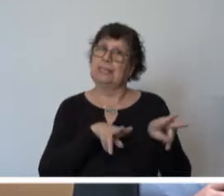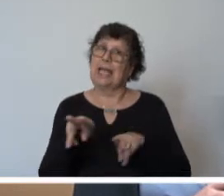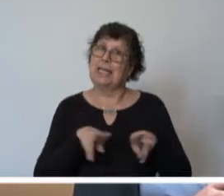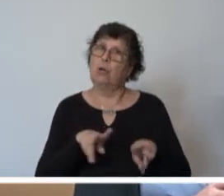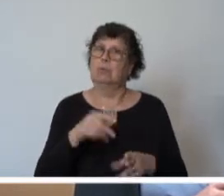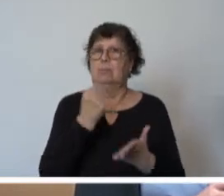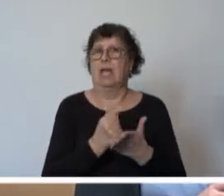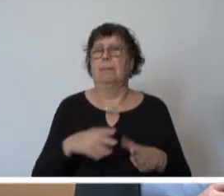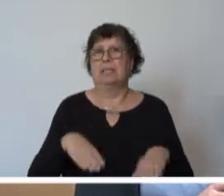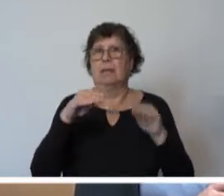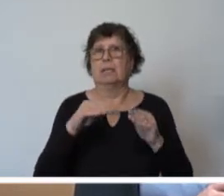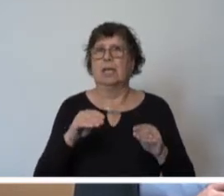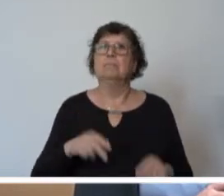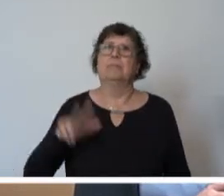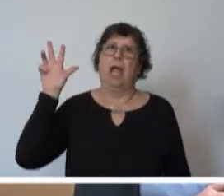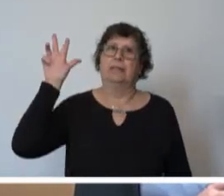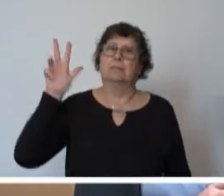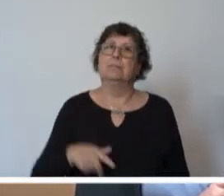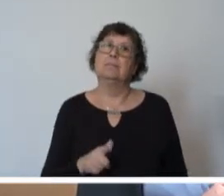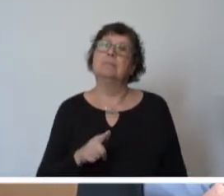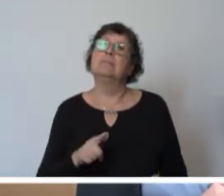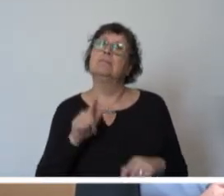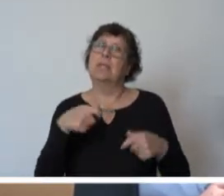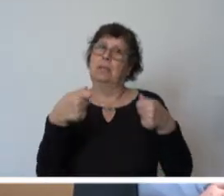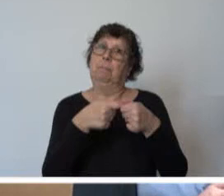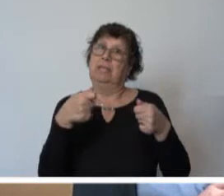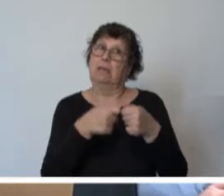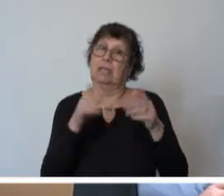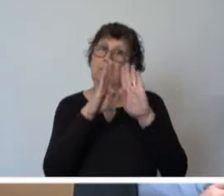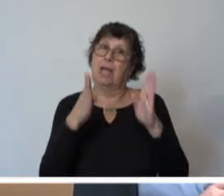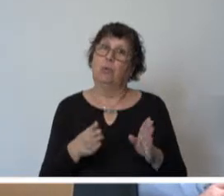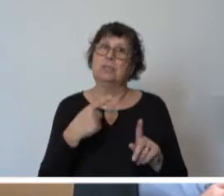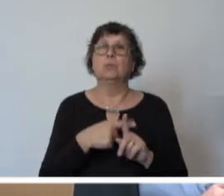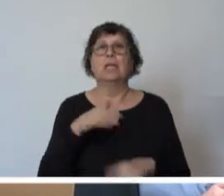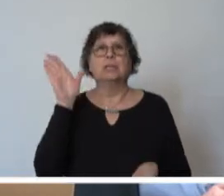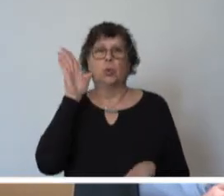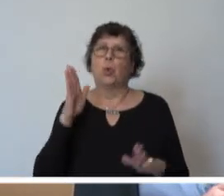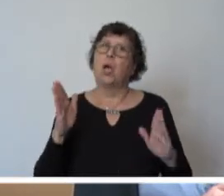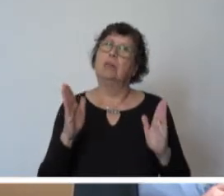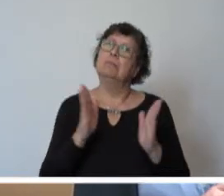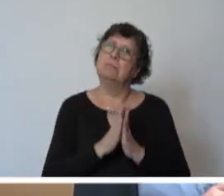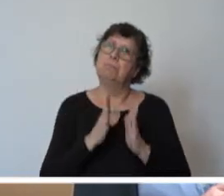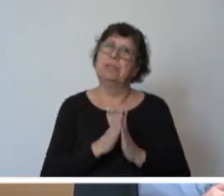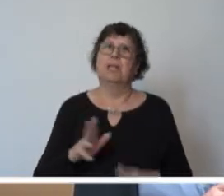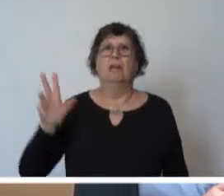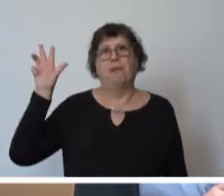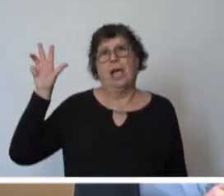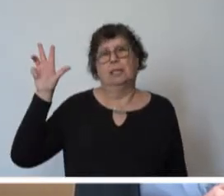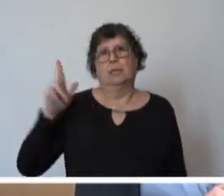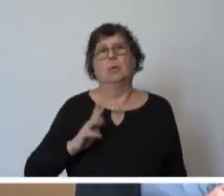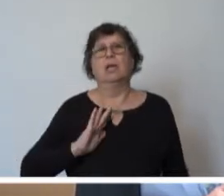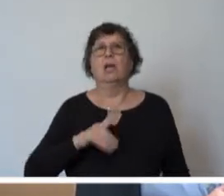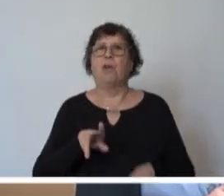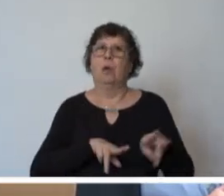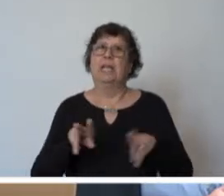Amtseid. Die Mitglieder des Hauses und die Zuhörer bitte ich, sich zur Vereidigung der Frau